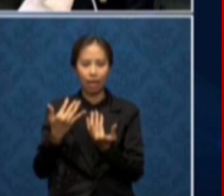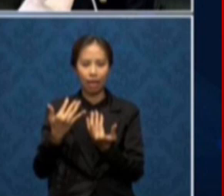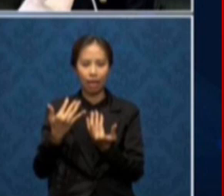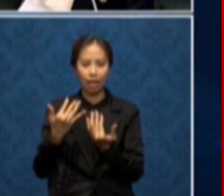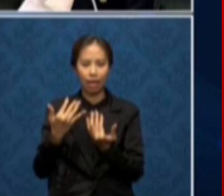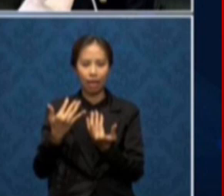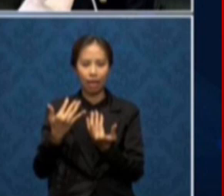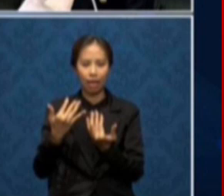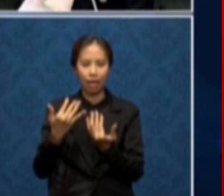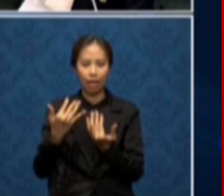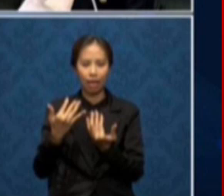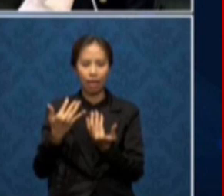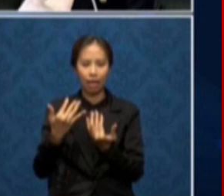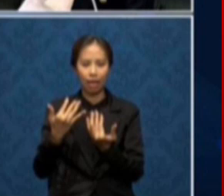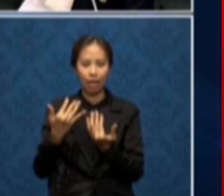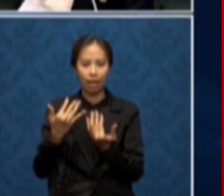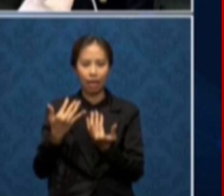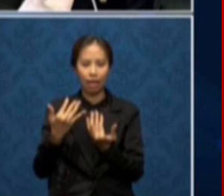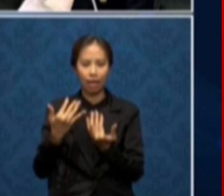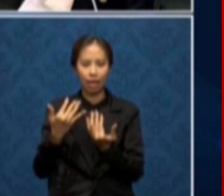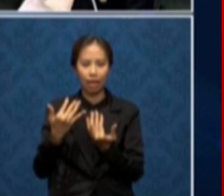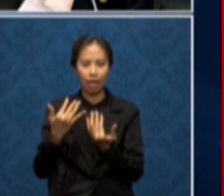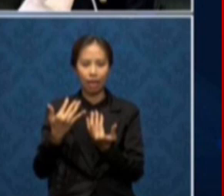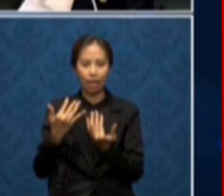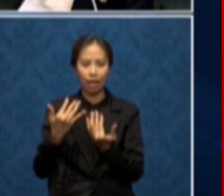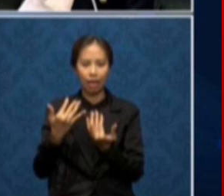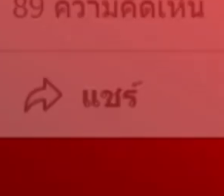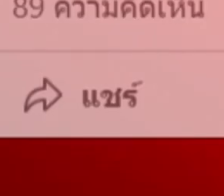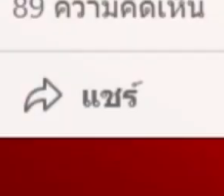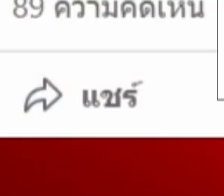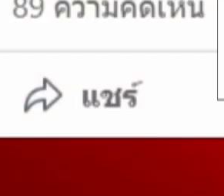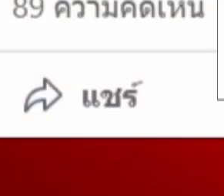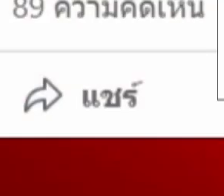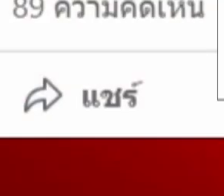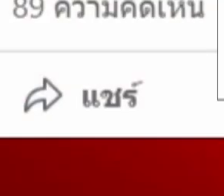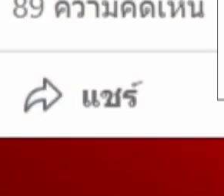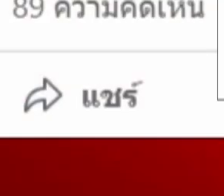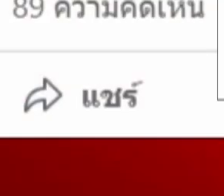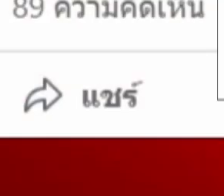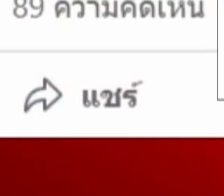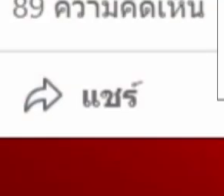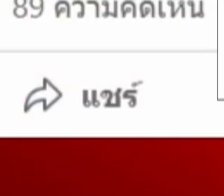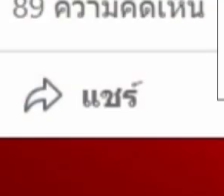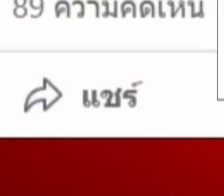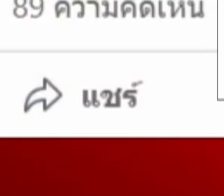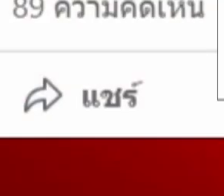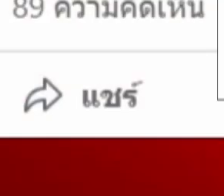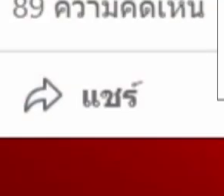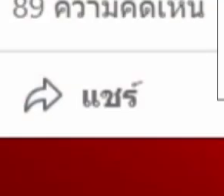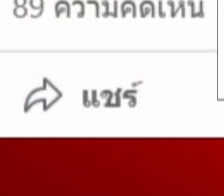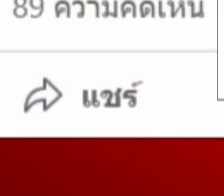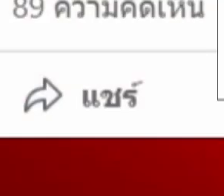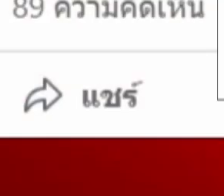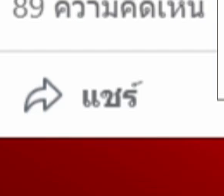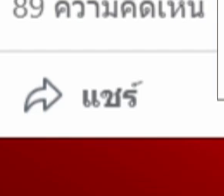คุณเศรษฐาเนี่ยอ่านไทยได้ 7เต็ม 10เพราะแกตื่นเต้นอ่านผิดหลายจุดหน้า 3ผิด 2จุดร้อยละ 20อ่าน